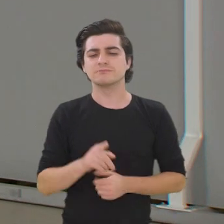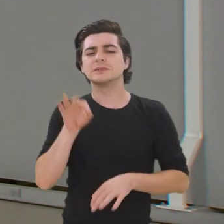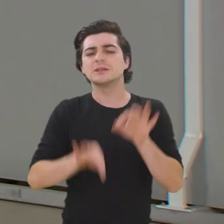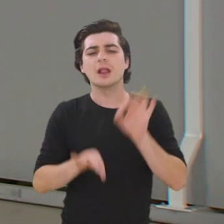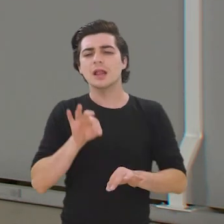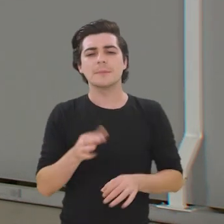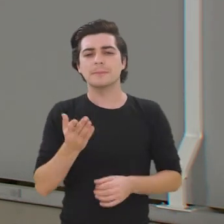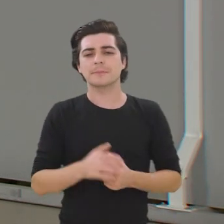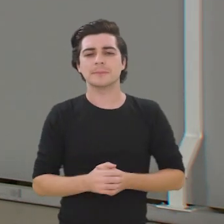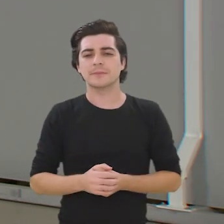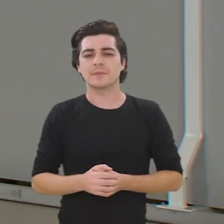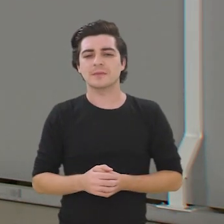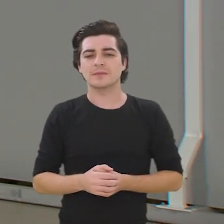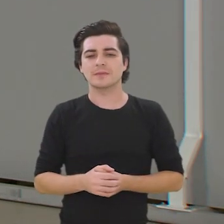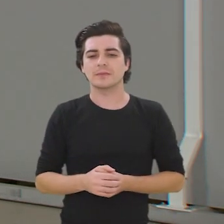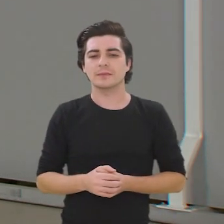Hemen inceleyelim.